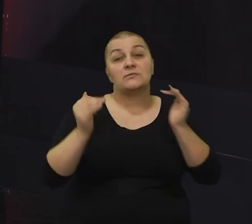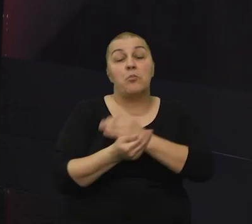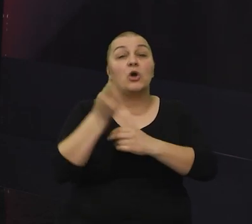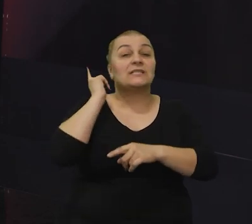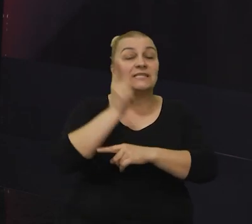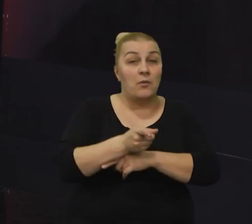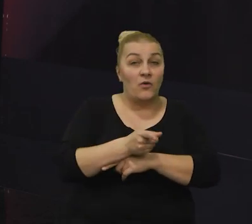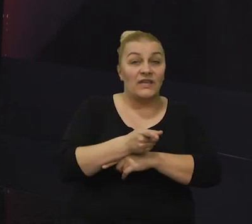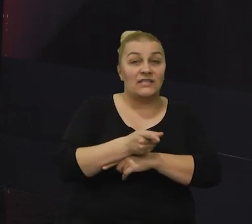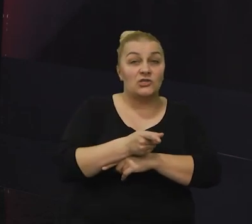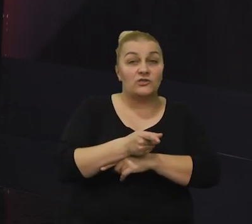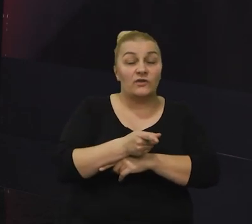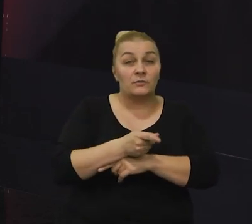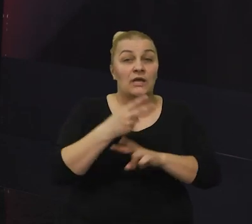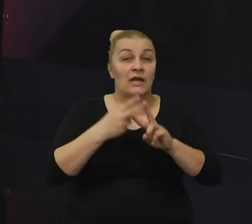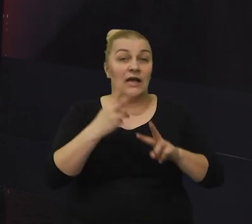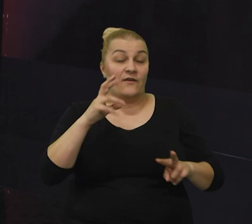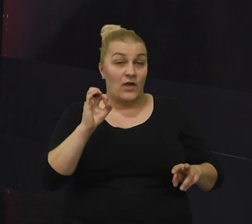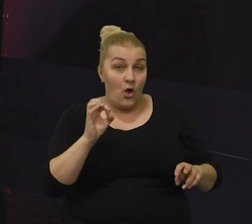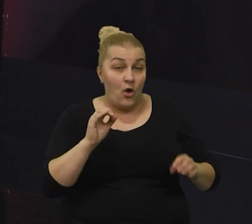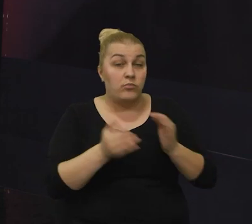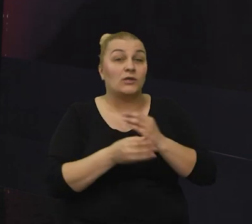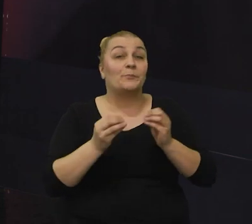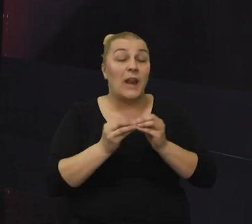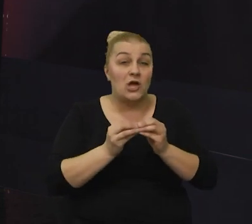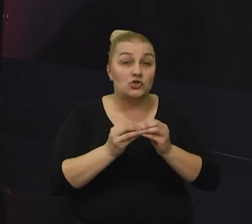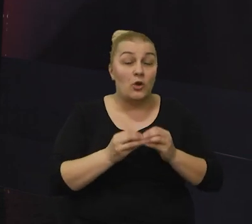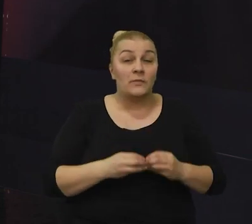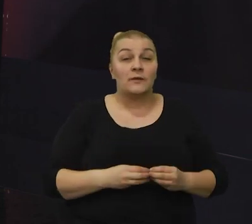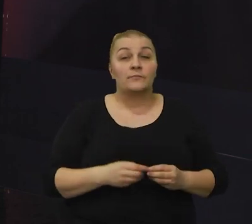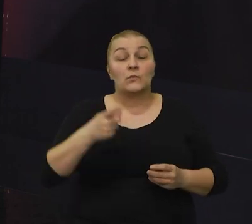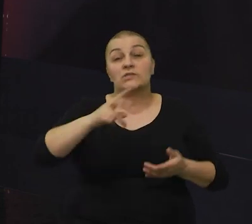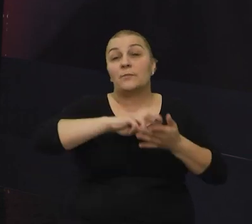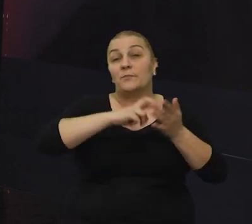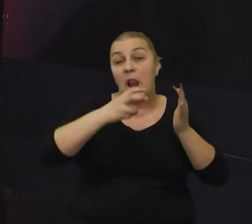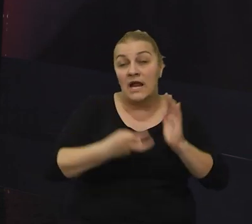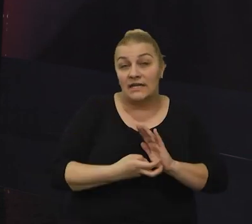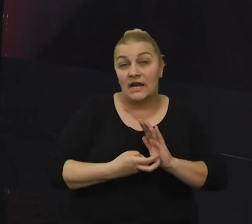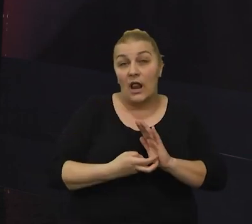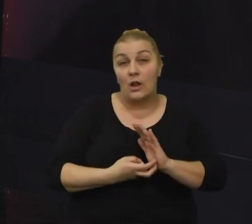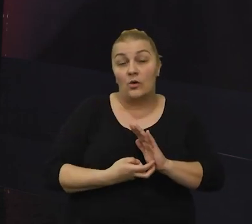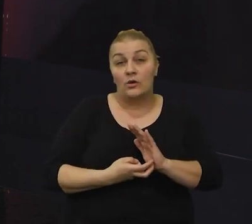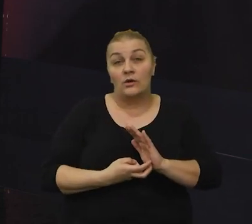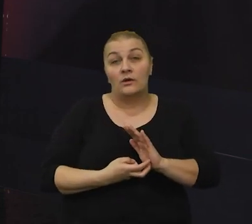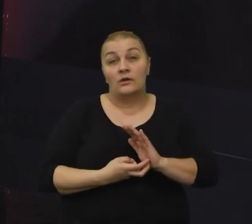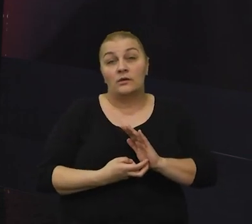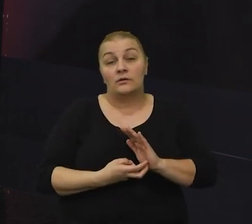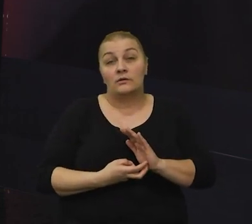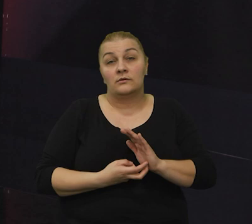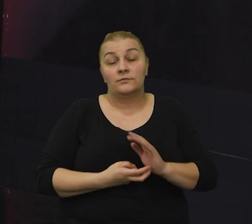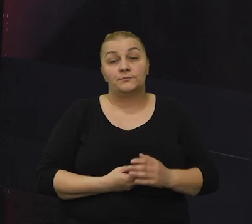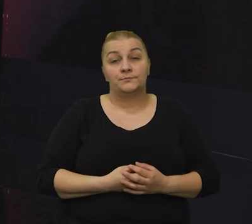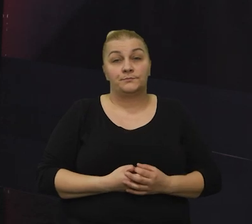pod zapovjedništvom HVO, pod Blaškom, i onda se tada planiralo